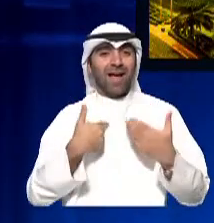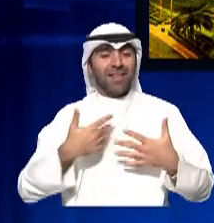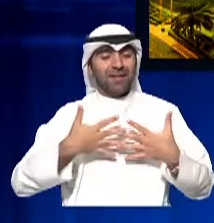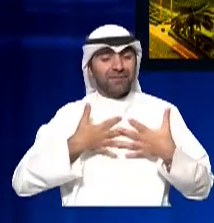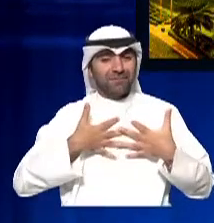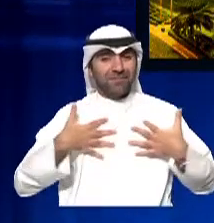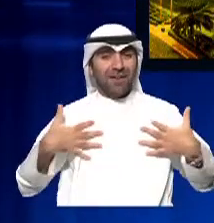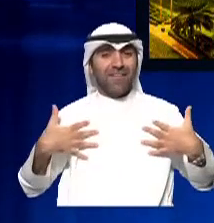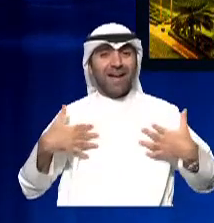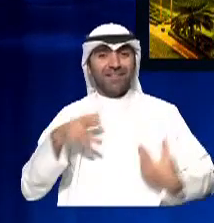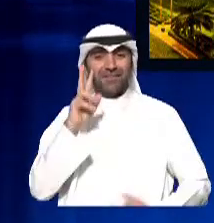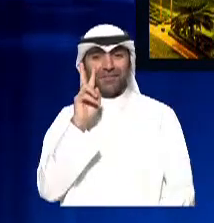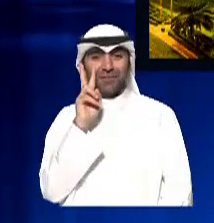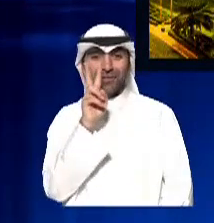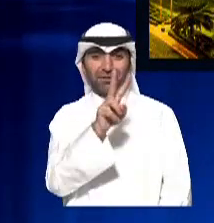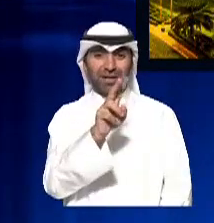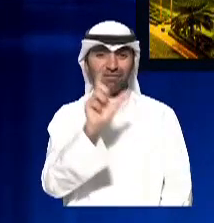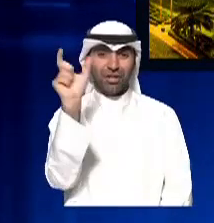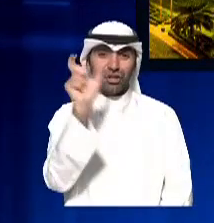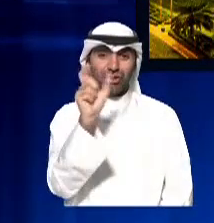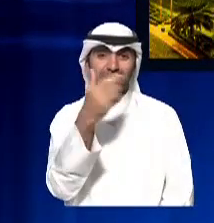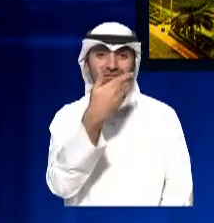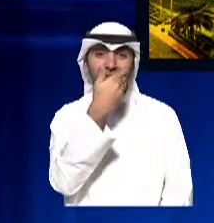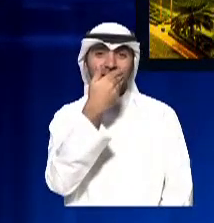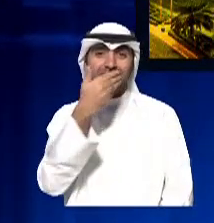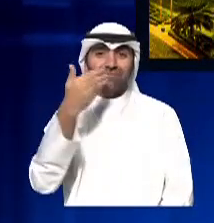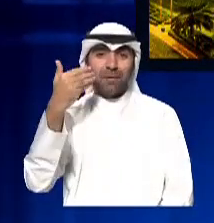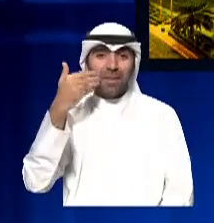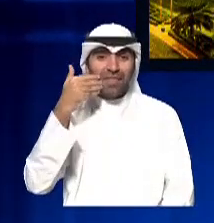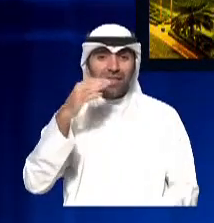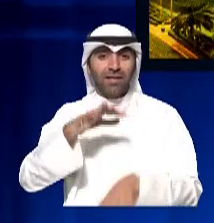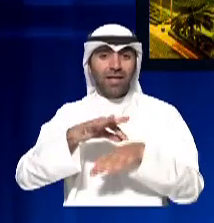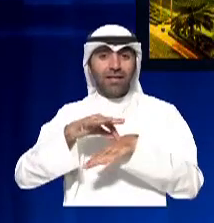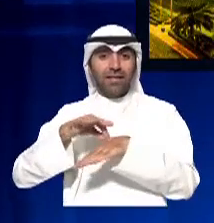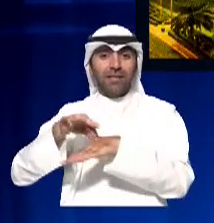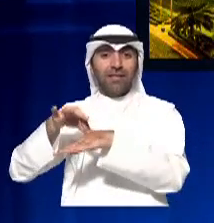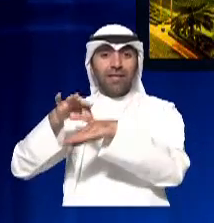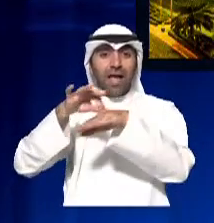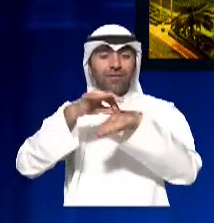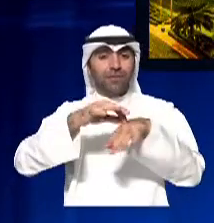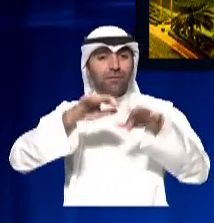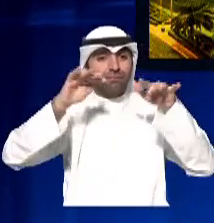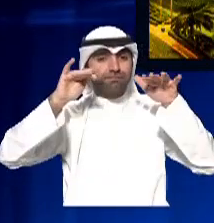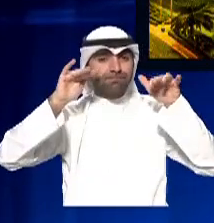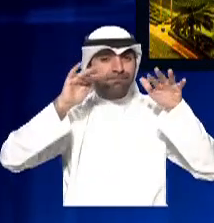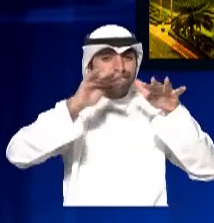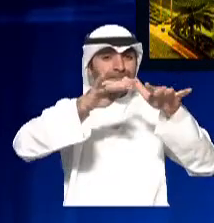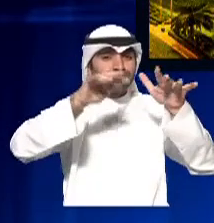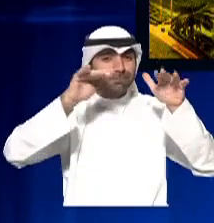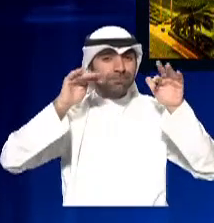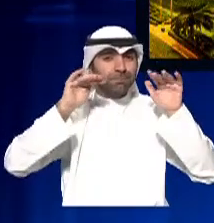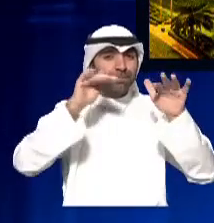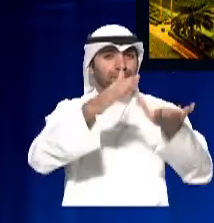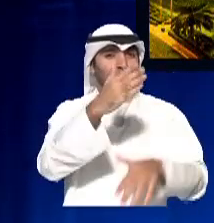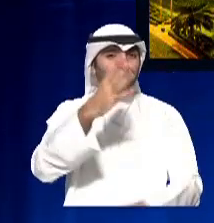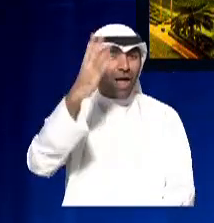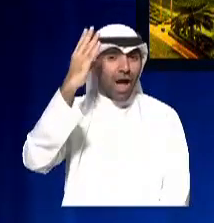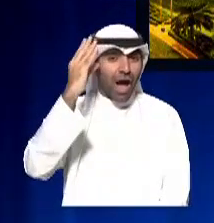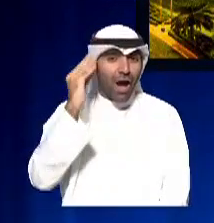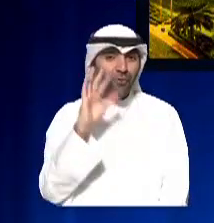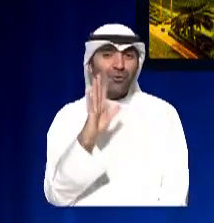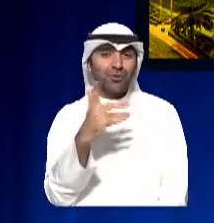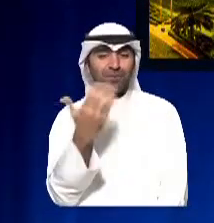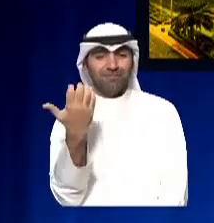خصوصا حتى في أيام رمضان المبارك، ولعلنا بدأنا نرى حتى أثر التطعيم هذه على بعض الفئات العمرية